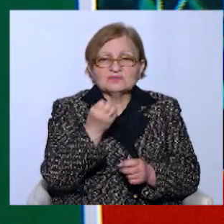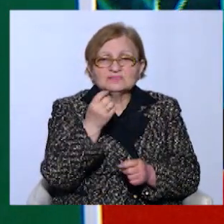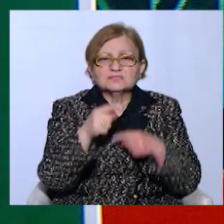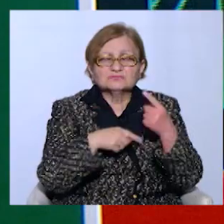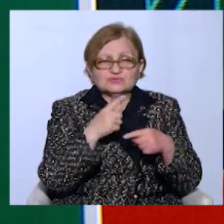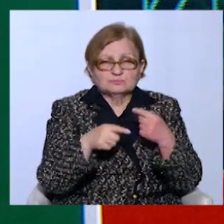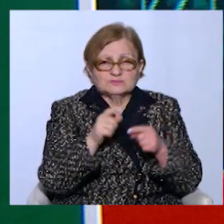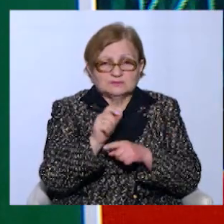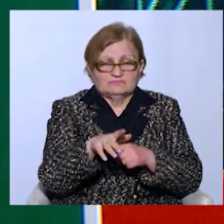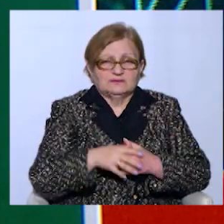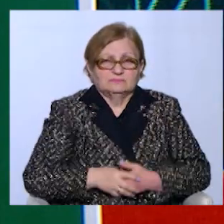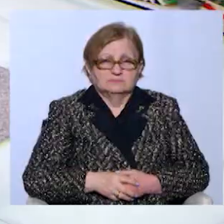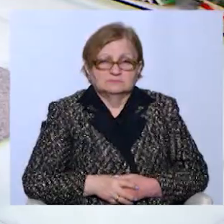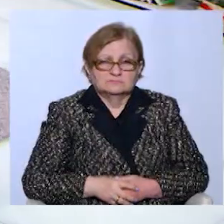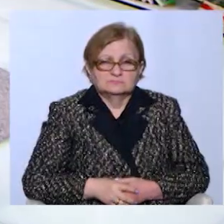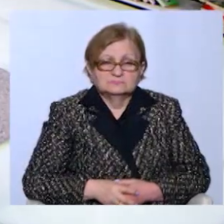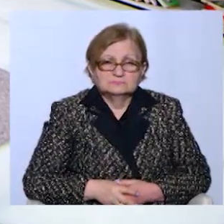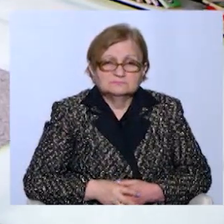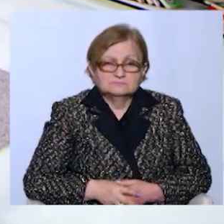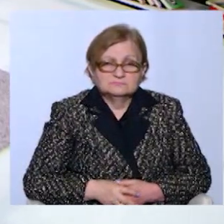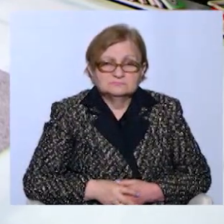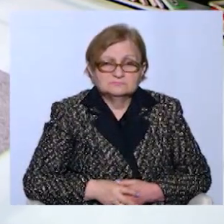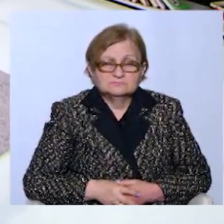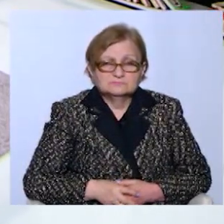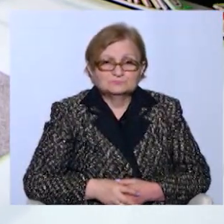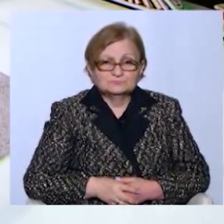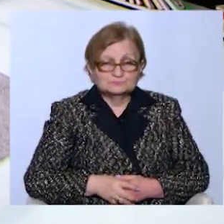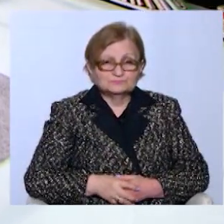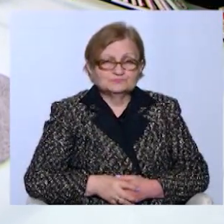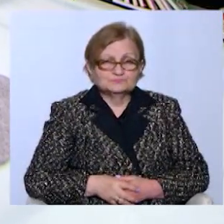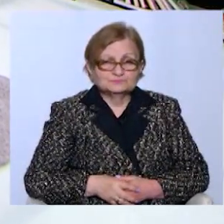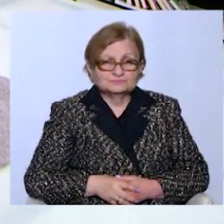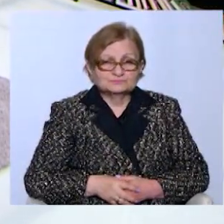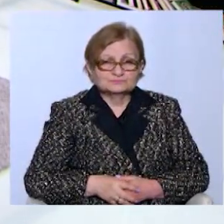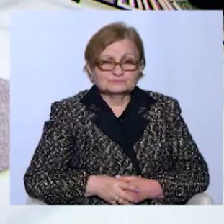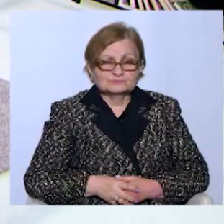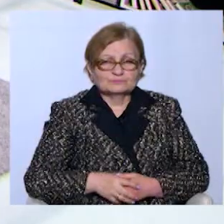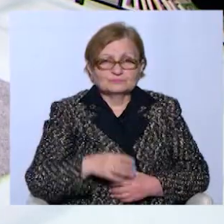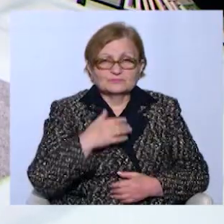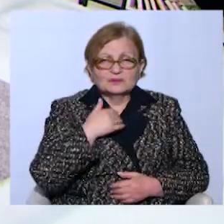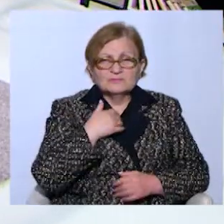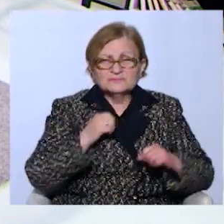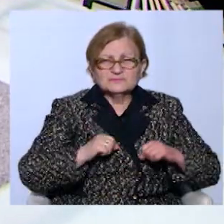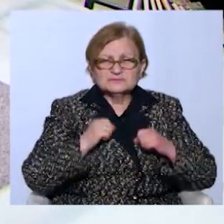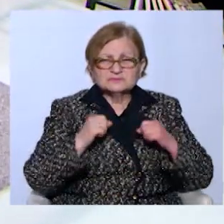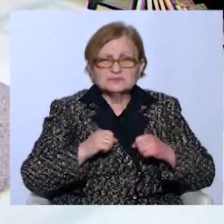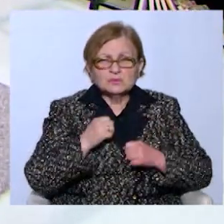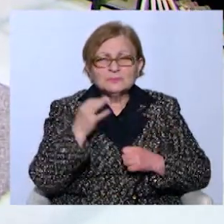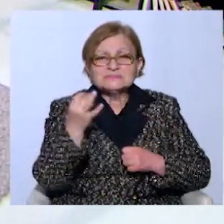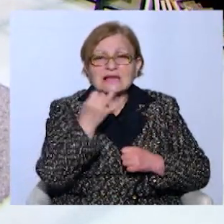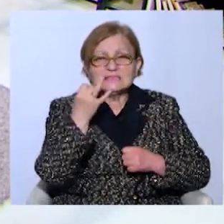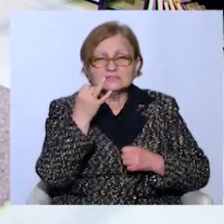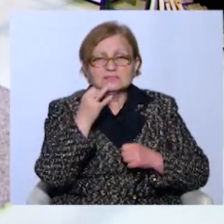ასეთია. ესე თქვენი სკოლიდან და ძალიან ვცდილობ, რომ ამოვარჩიო ესეთი საინტერესო